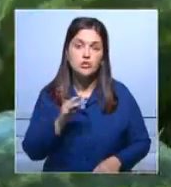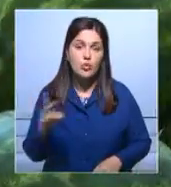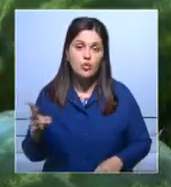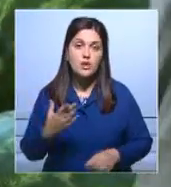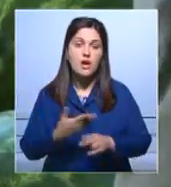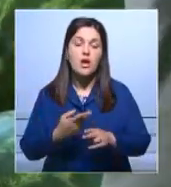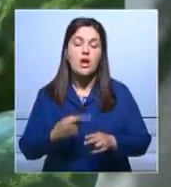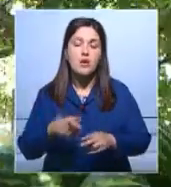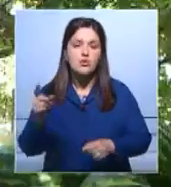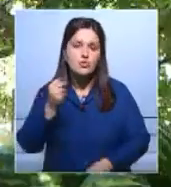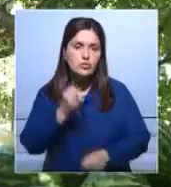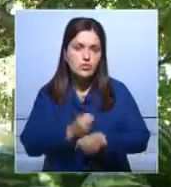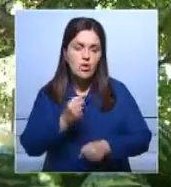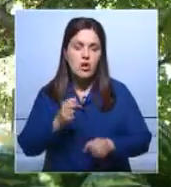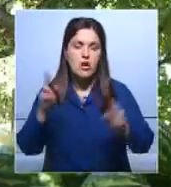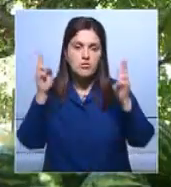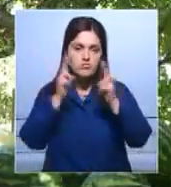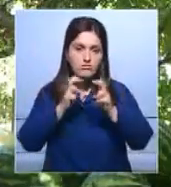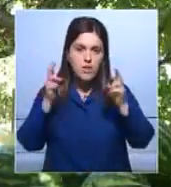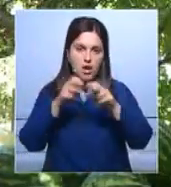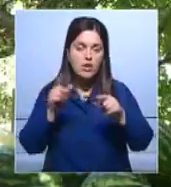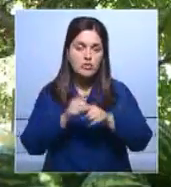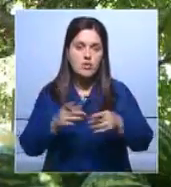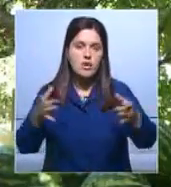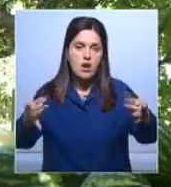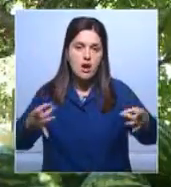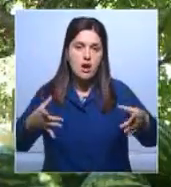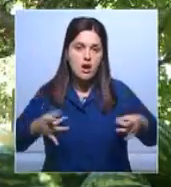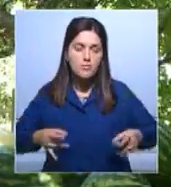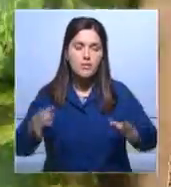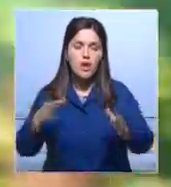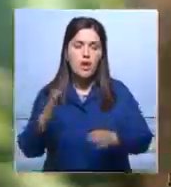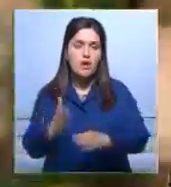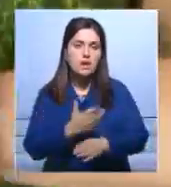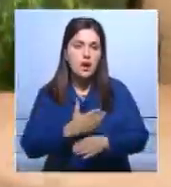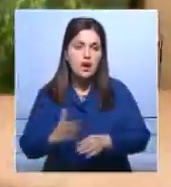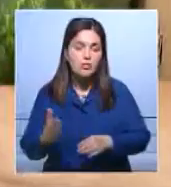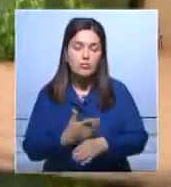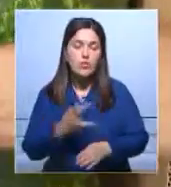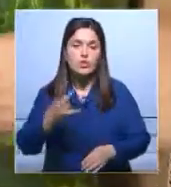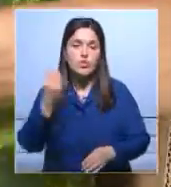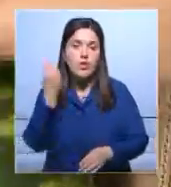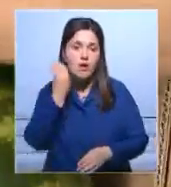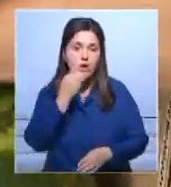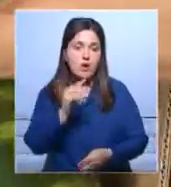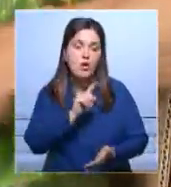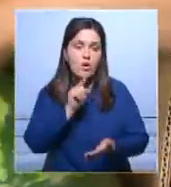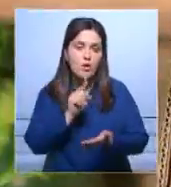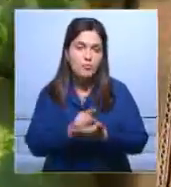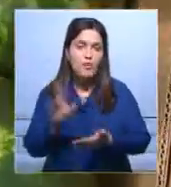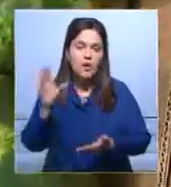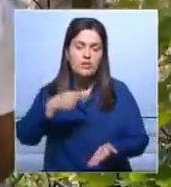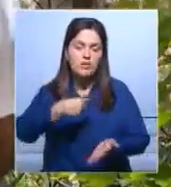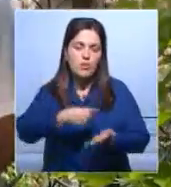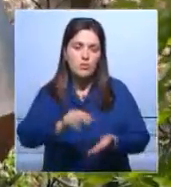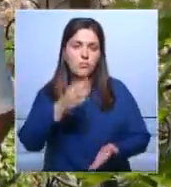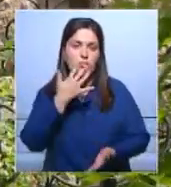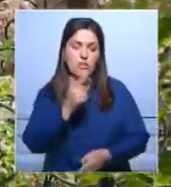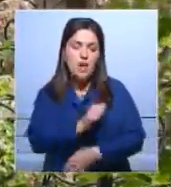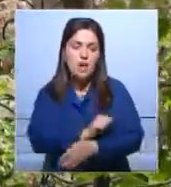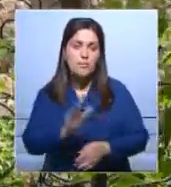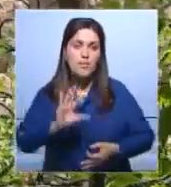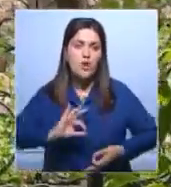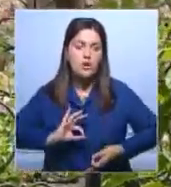экспорт проходит жесткий контроль даже при упаковке. Дыни и арбузы тщательно сортируют. Кажется, в качестве тут никто и не сомневается. Хотя